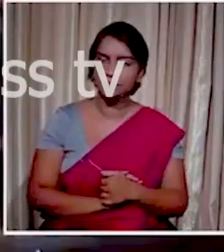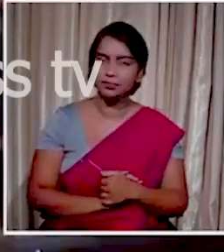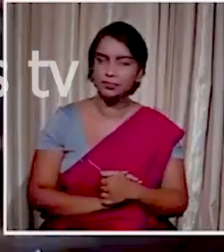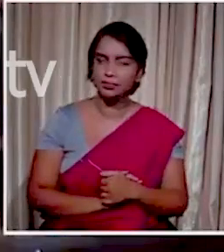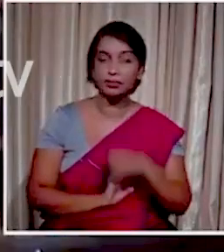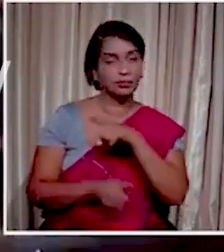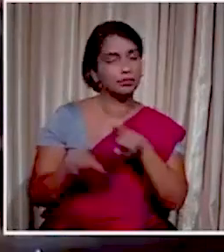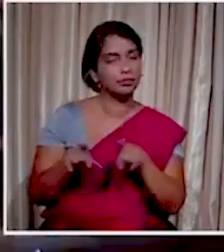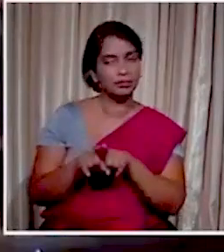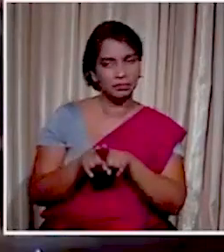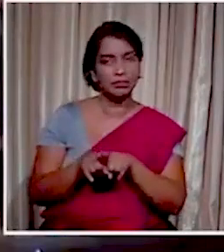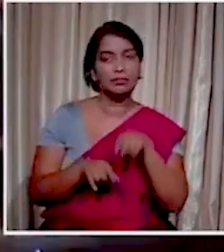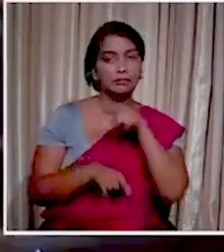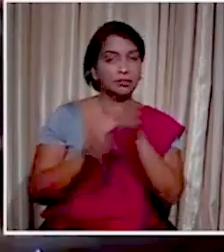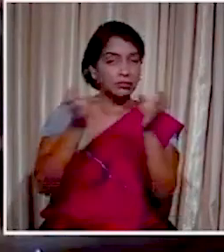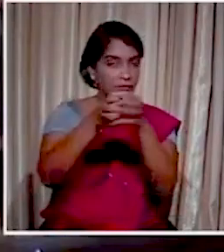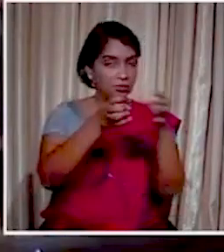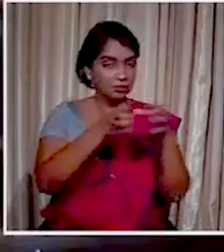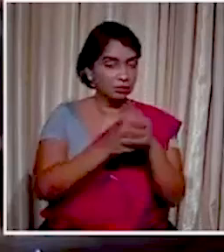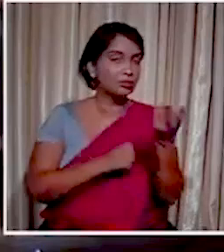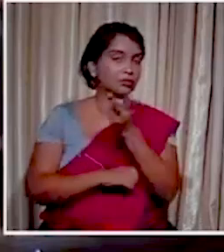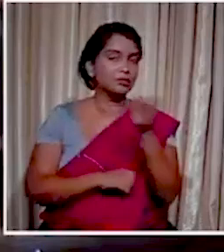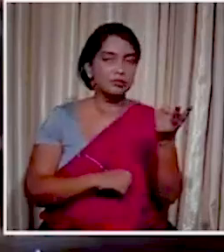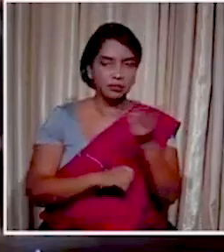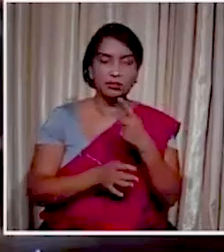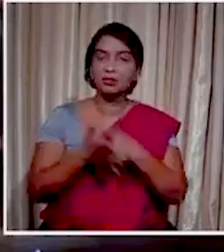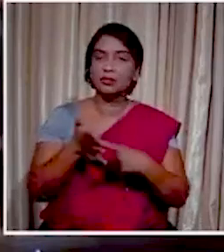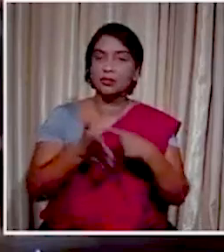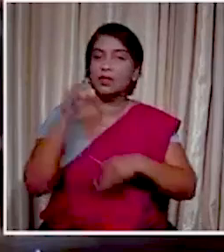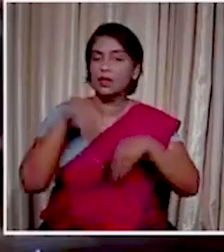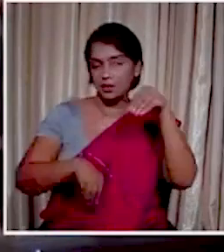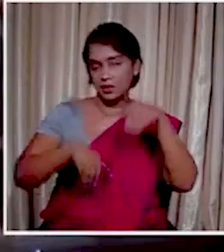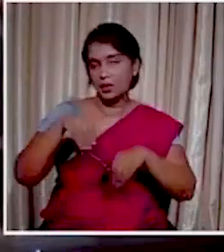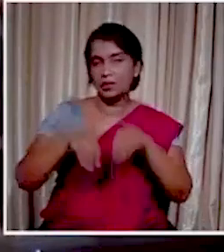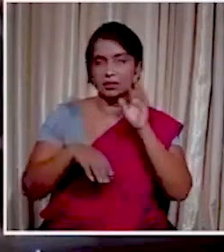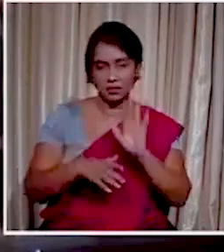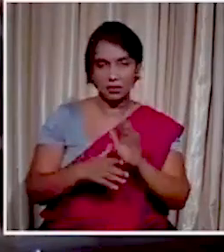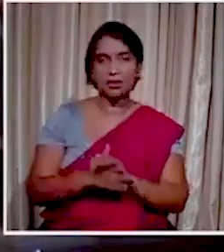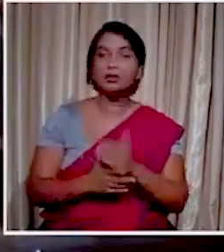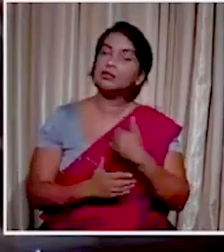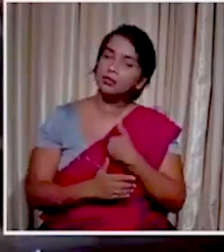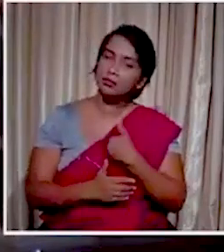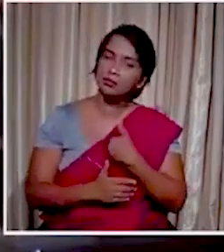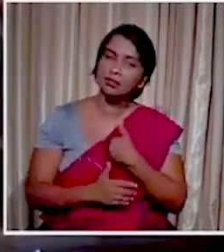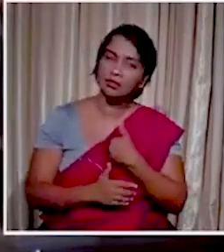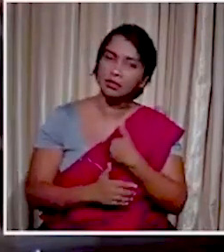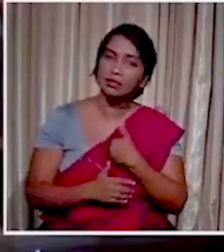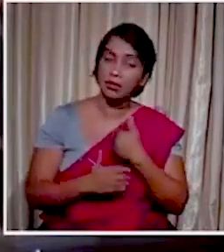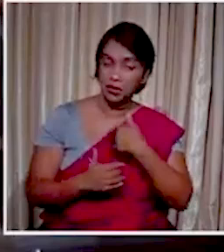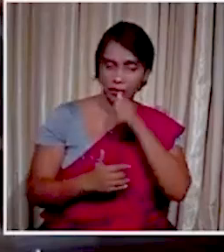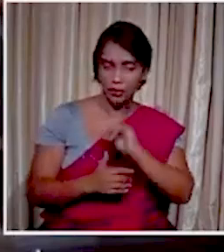එනිසා ඒ කඳුරු දෙක අතර ඡන්දයක් පැවතුණා මා අපට